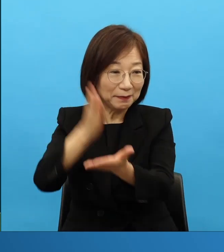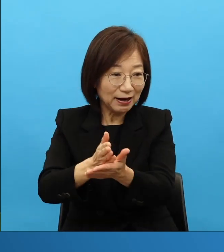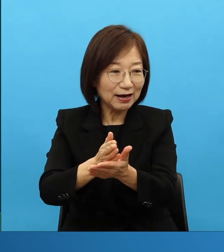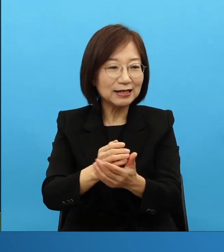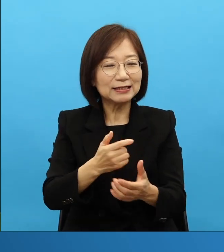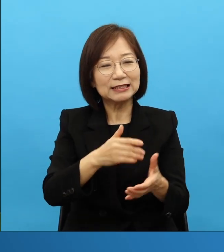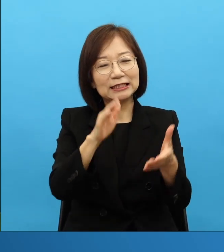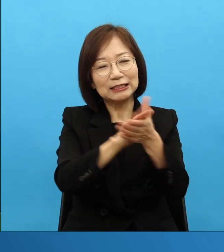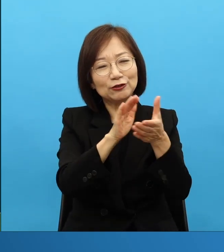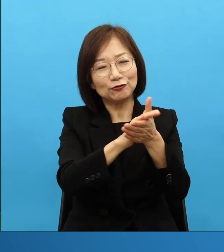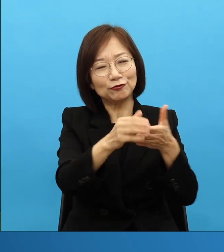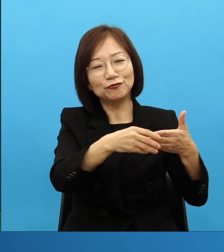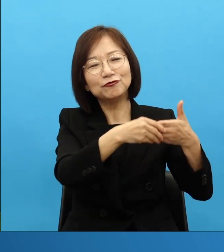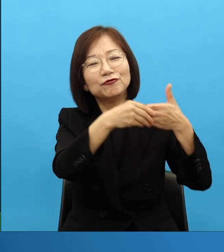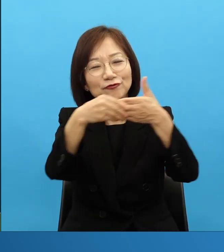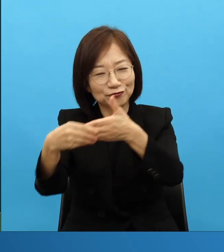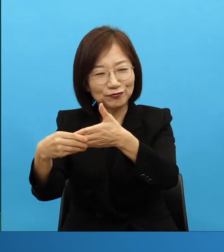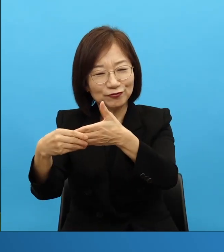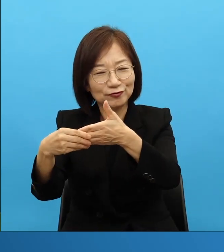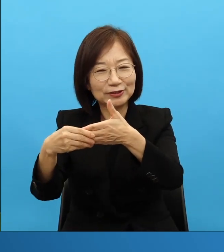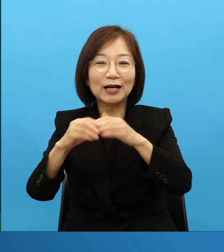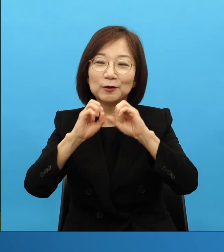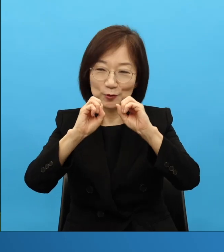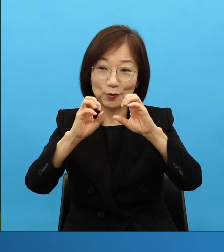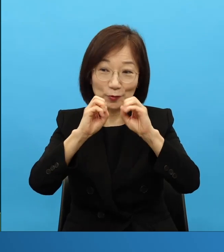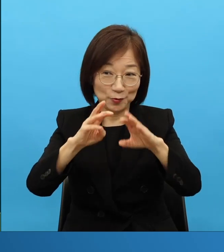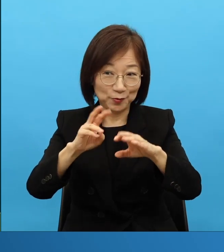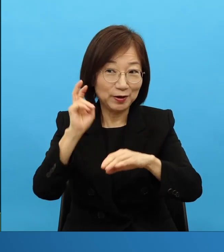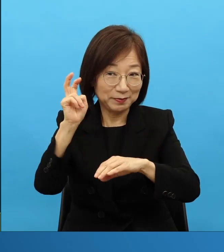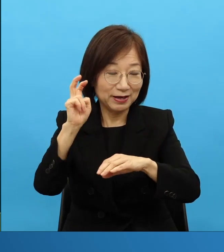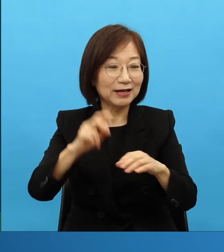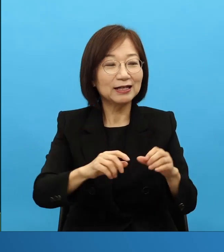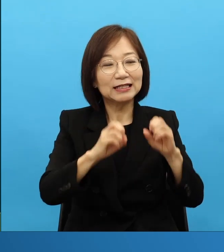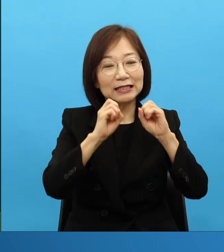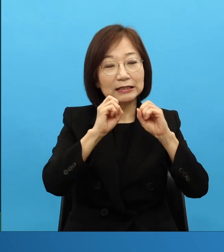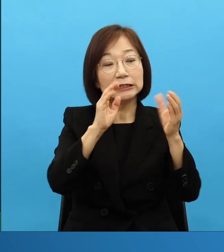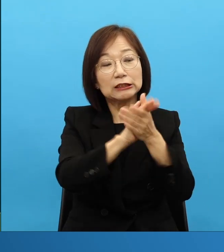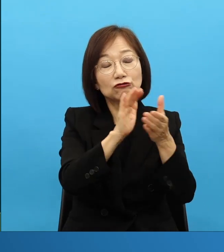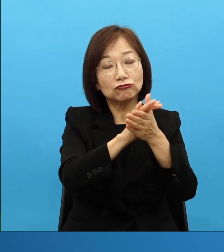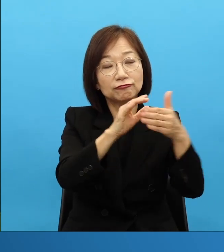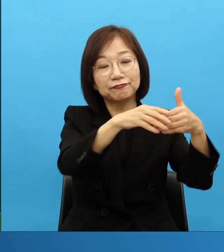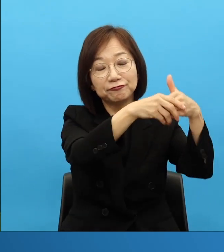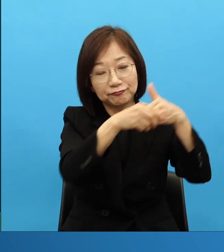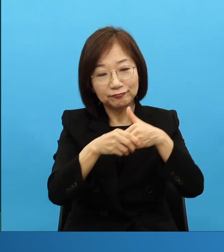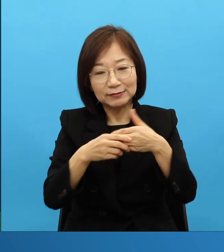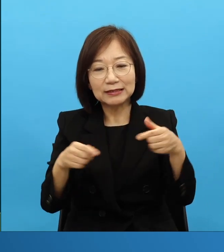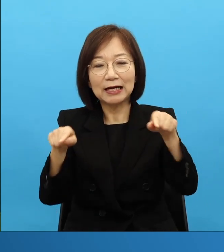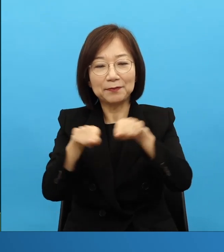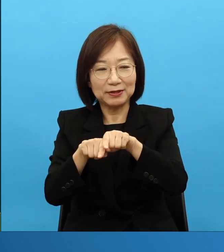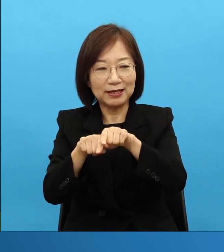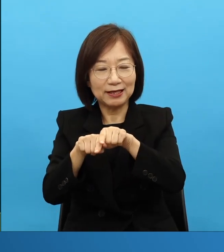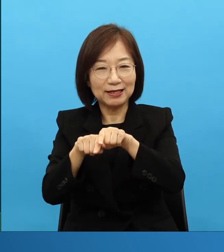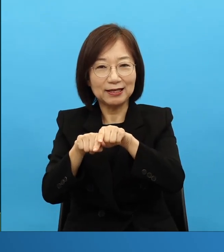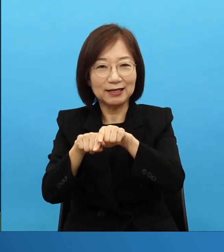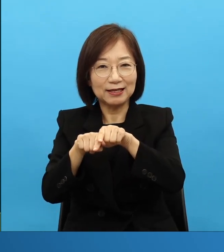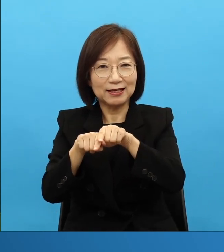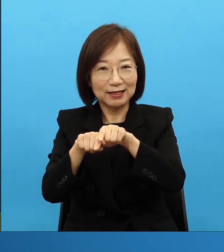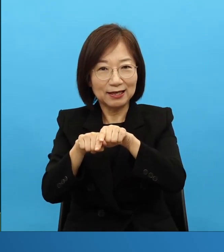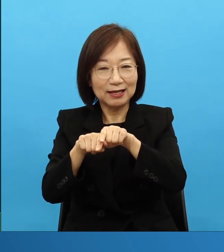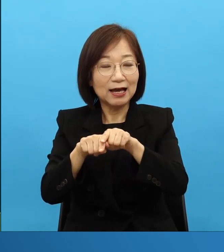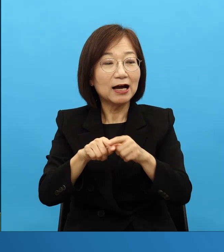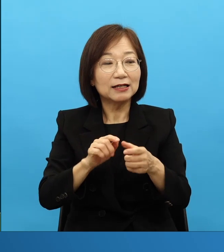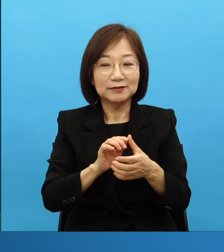you. 전도하라는 말이겠죠. Means to evangelize. 친구 둘을